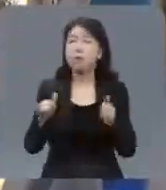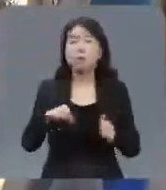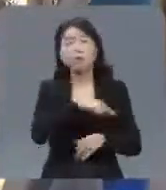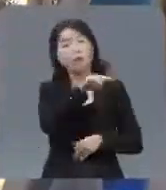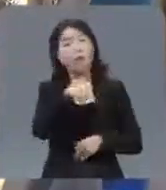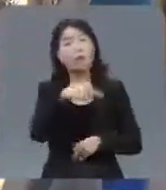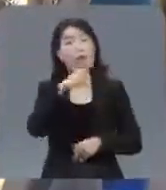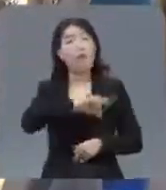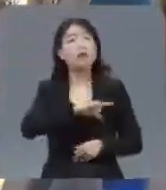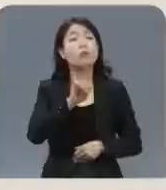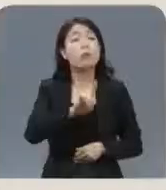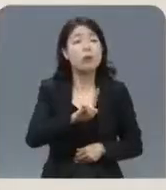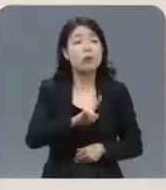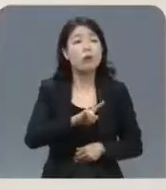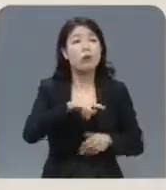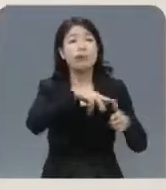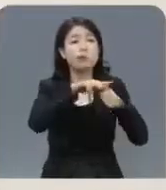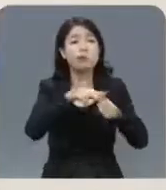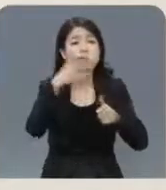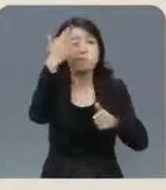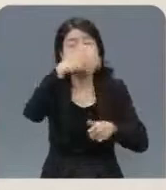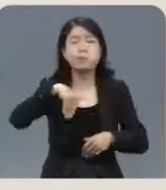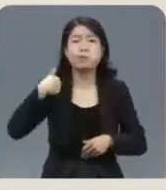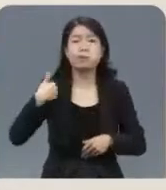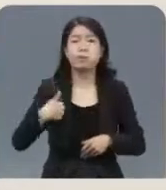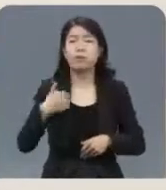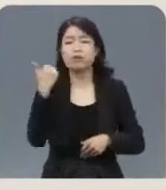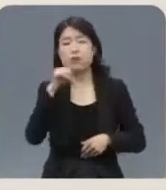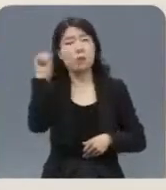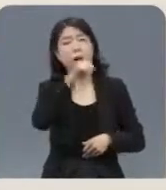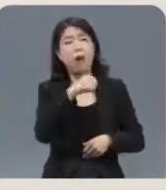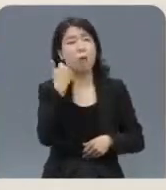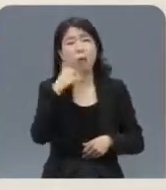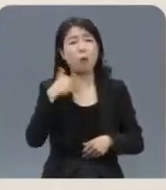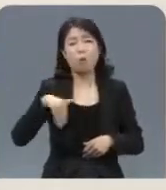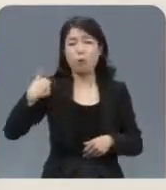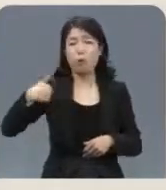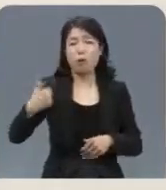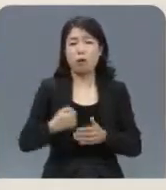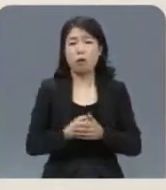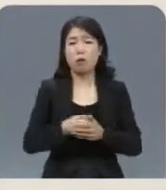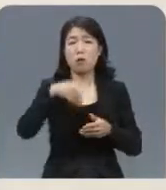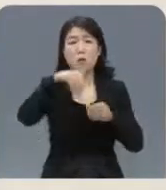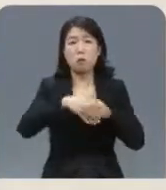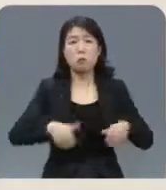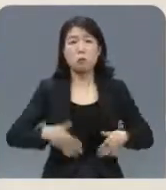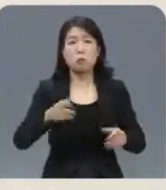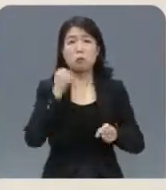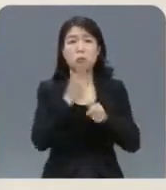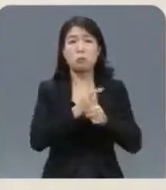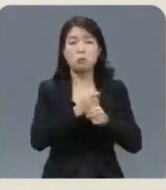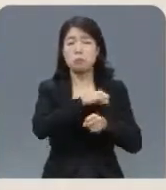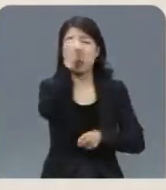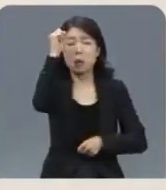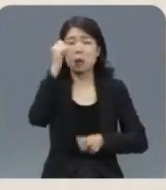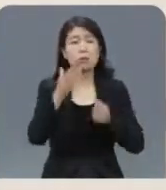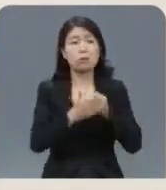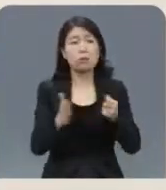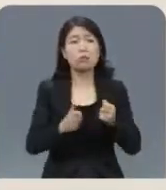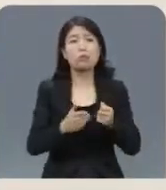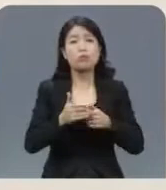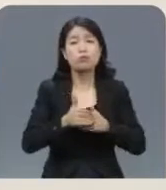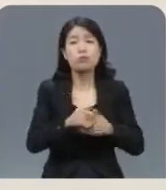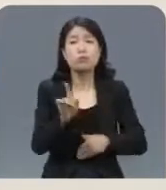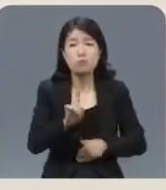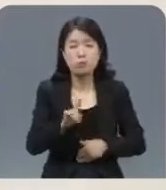이름 조차 모릅니다 쑤가 다운 지 잘 모르고 무투표 당선이 랑 어떻게 진행되는지 도 잘 불러서 정보가